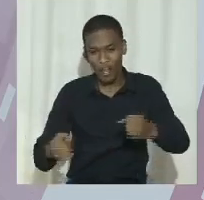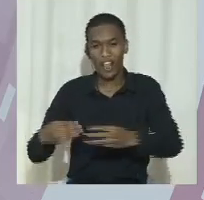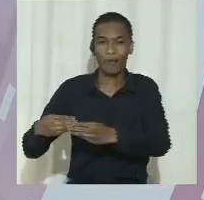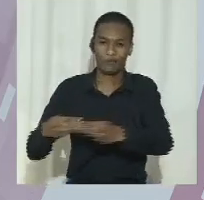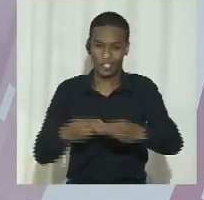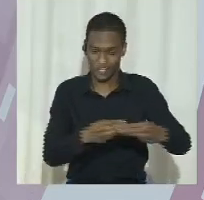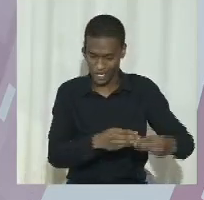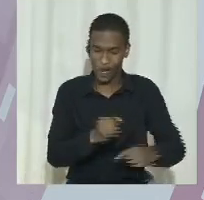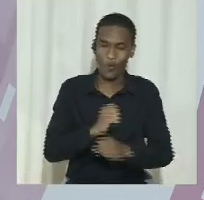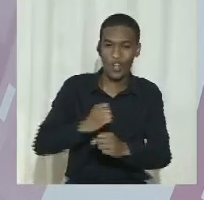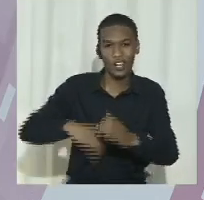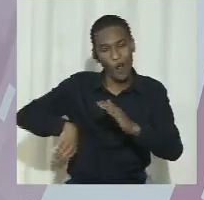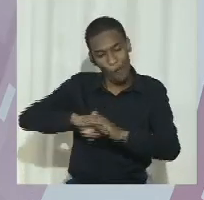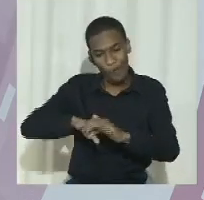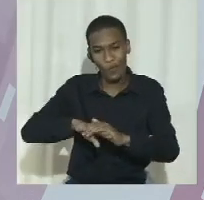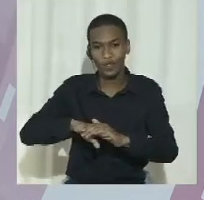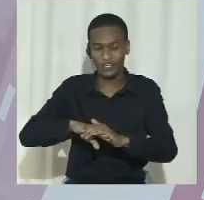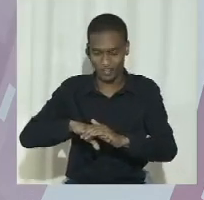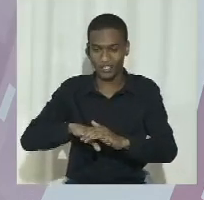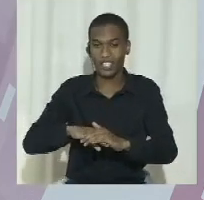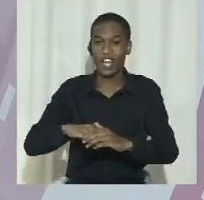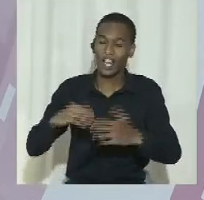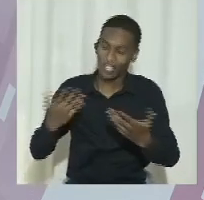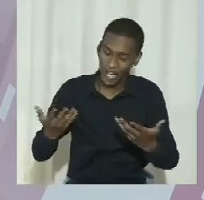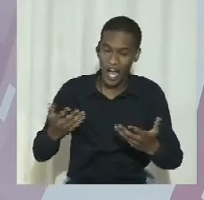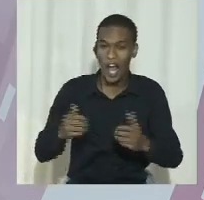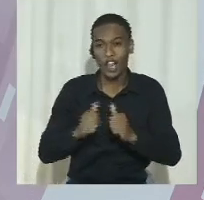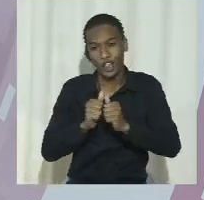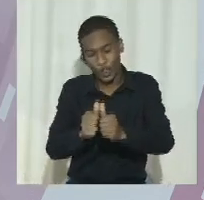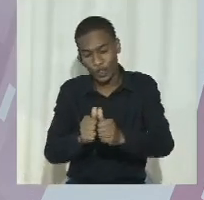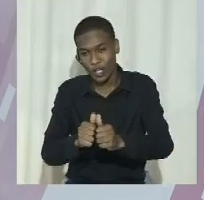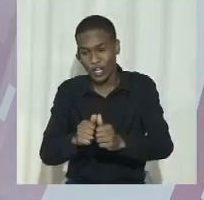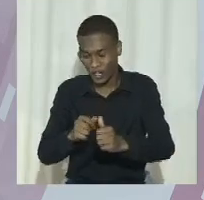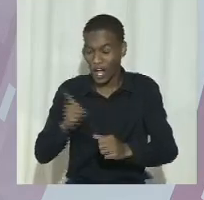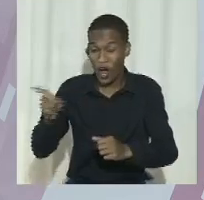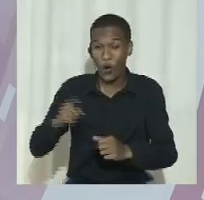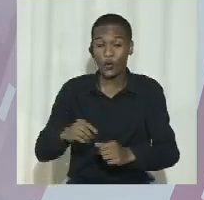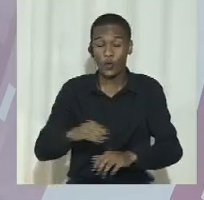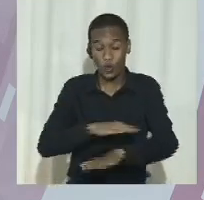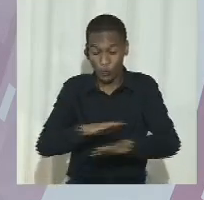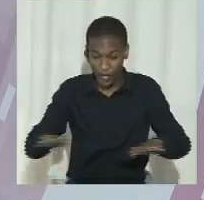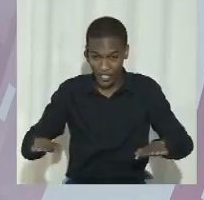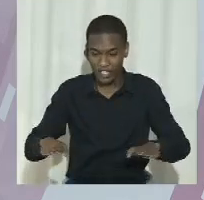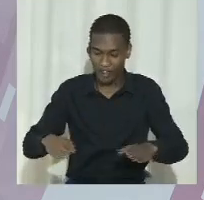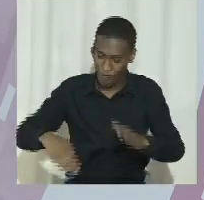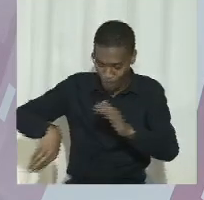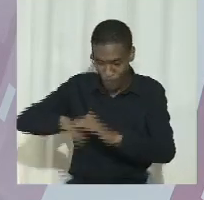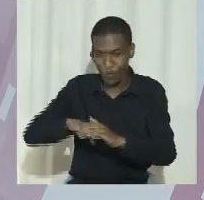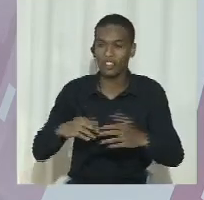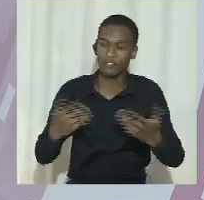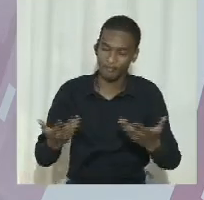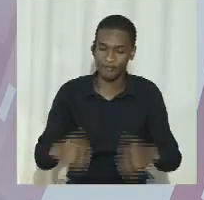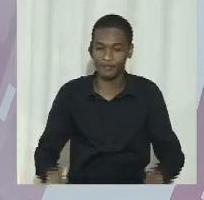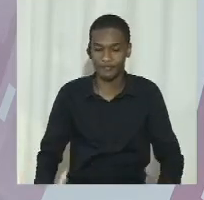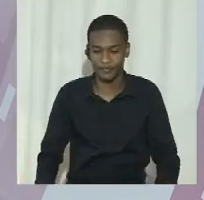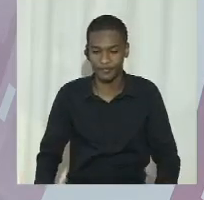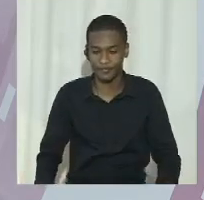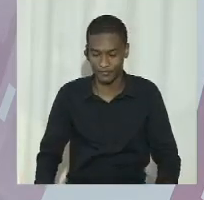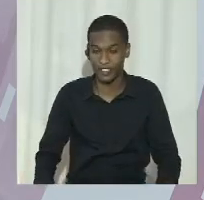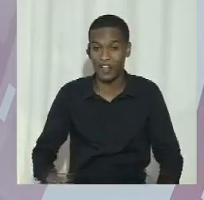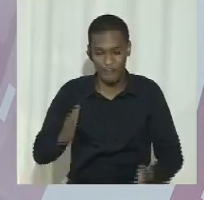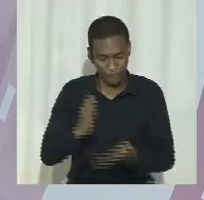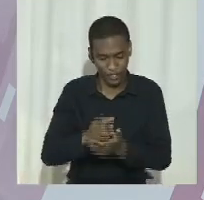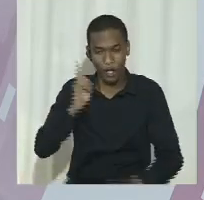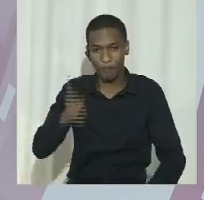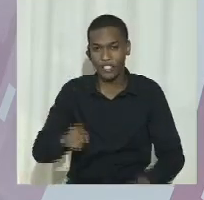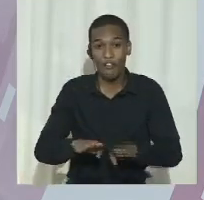zany a ny fanatonany a ny toeram-pitsaboana sy ny fandehanan'ny mody a rehefa avy eo koa eo koa zany a misy lamina koa zany a